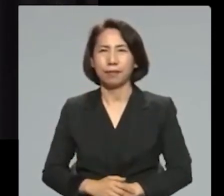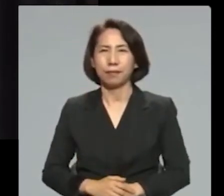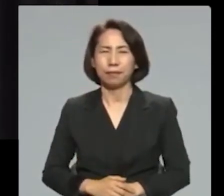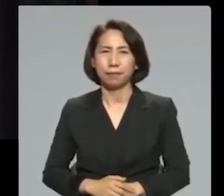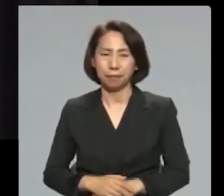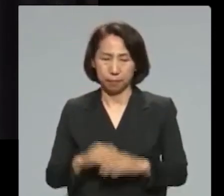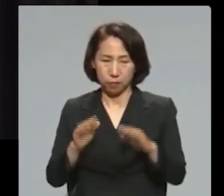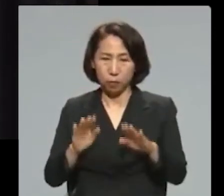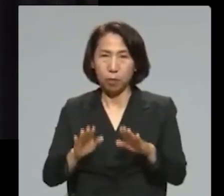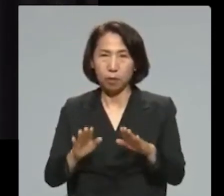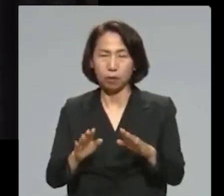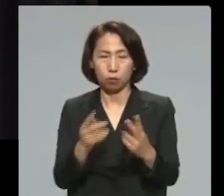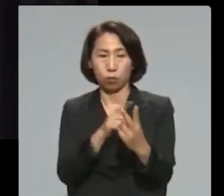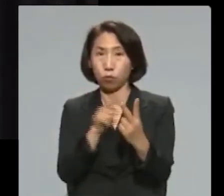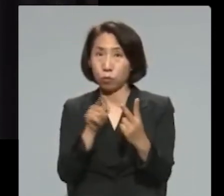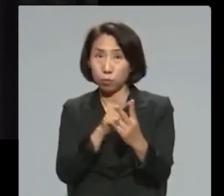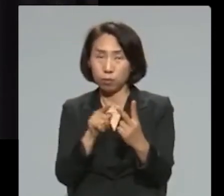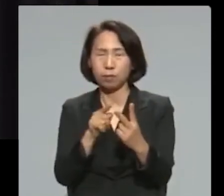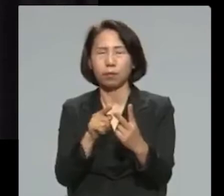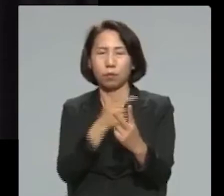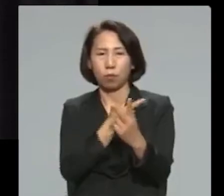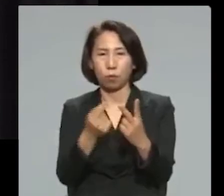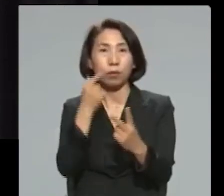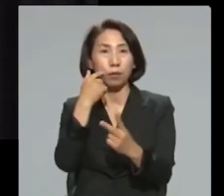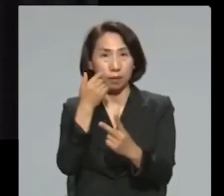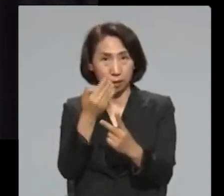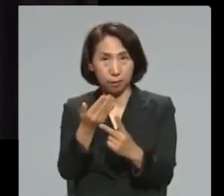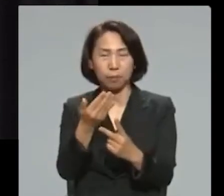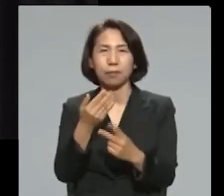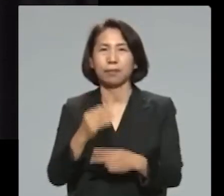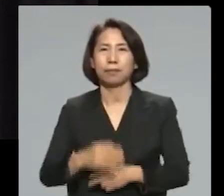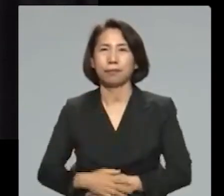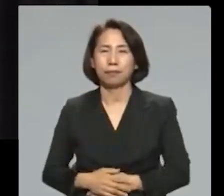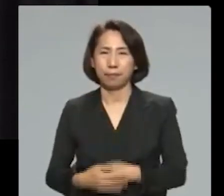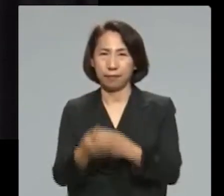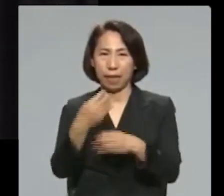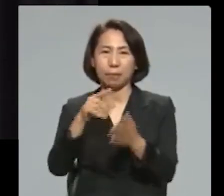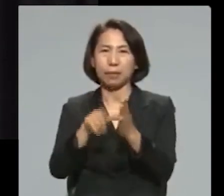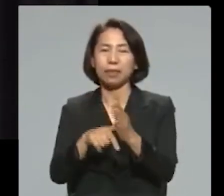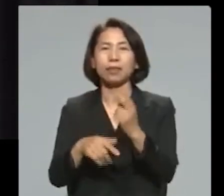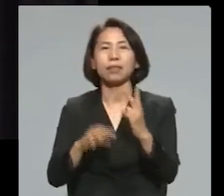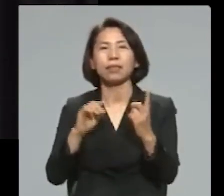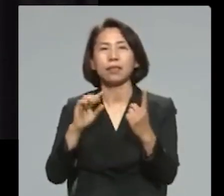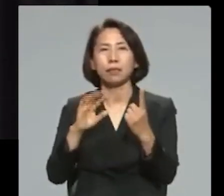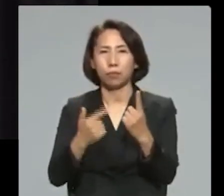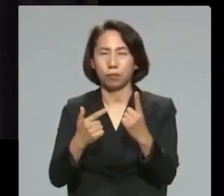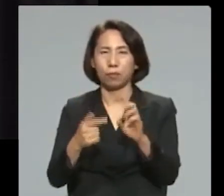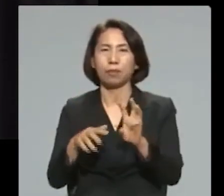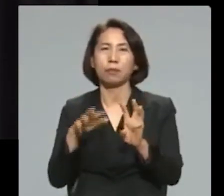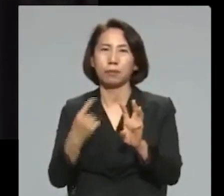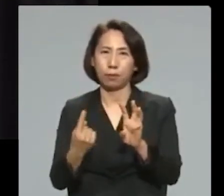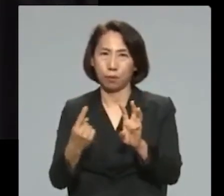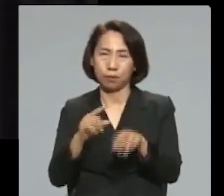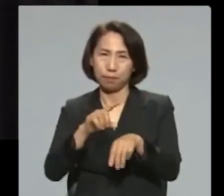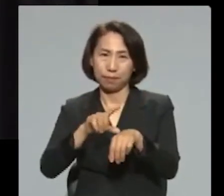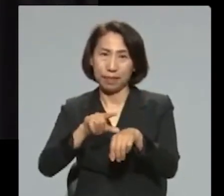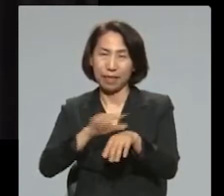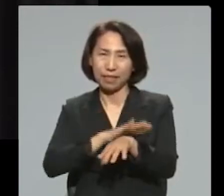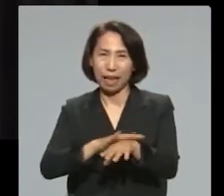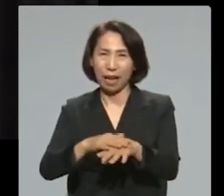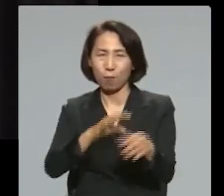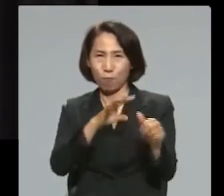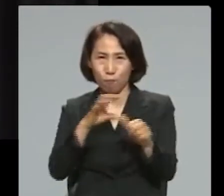네, 이번 순서는 두 후보 모두에게 드리는 공통 질문입니다. 답변 시간은 1분 30초인데요. 제한 시간을